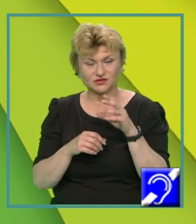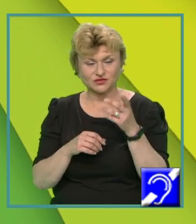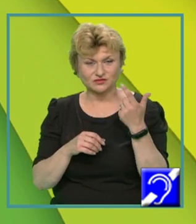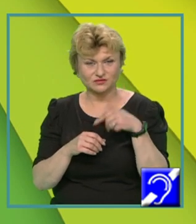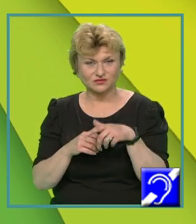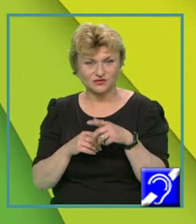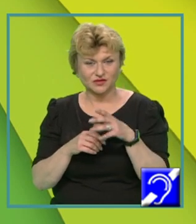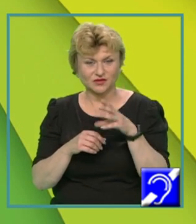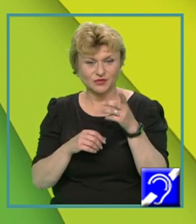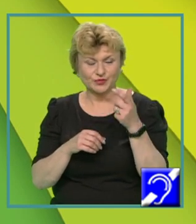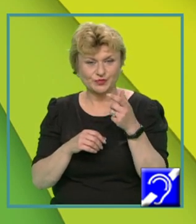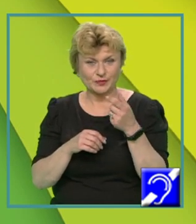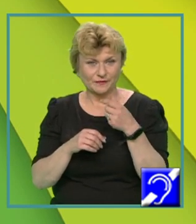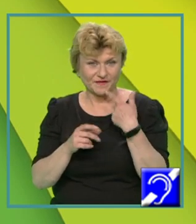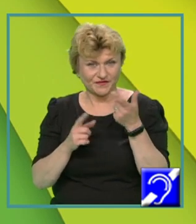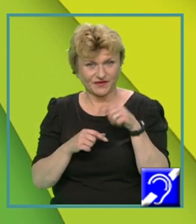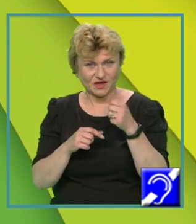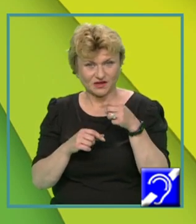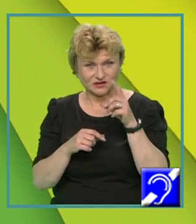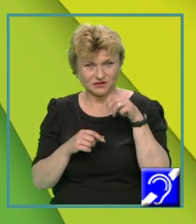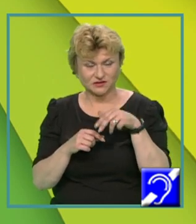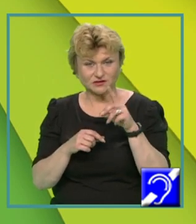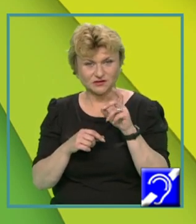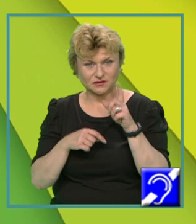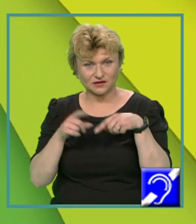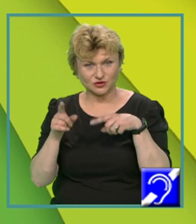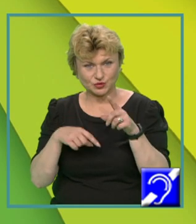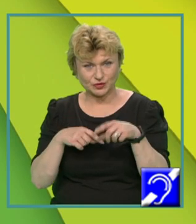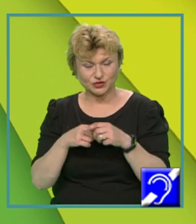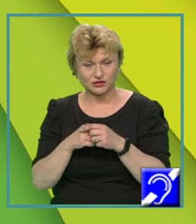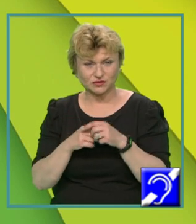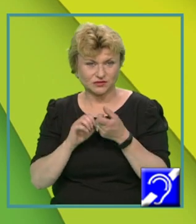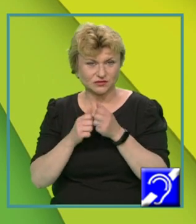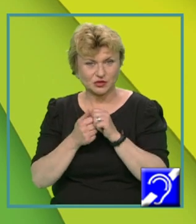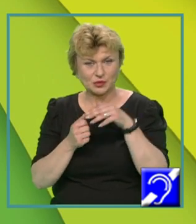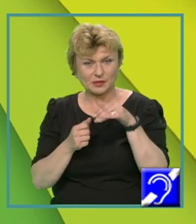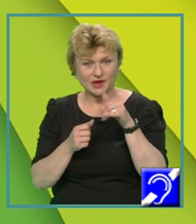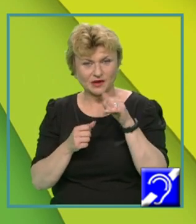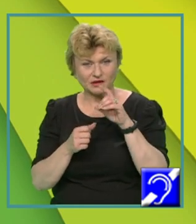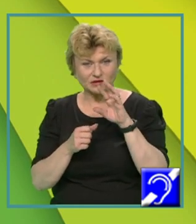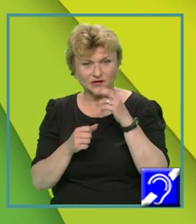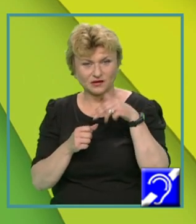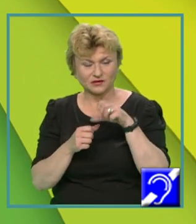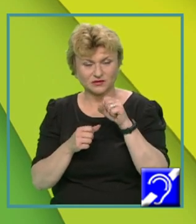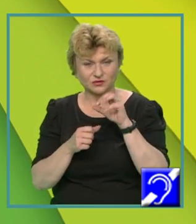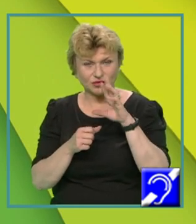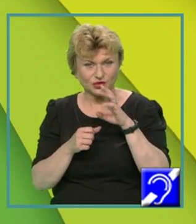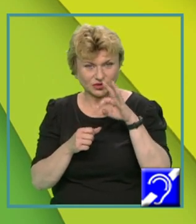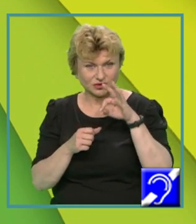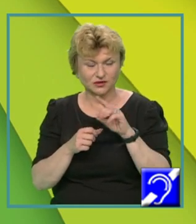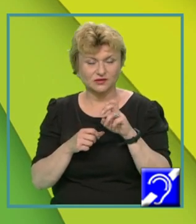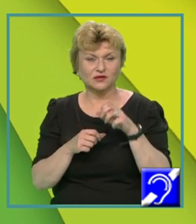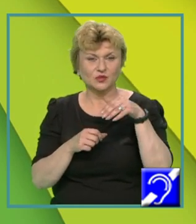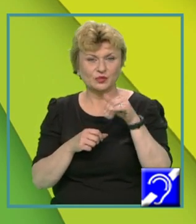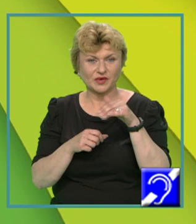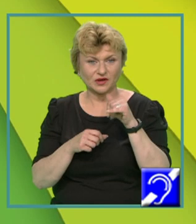fiecare codon vine un ARN de transport, iată să zicem acest ARN de transport, care transportă un aminoacid. Unde? La